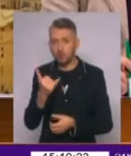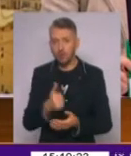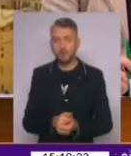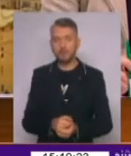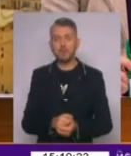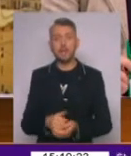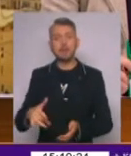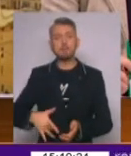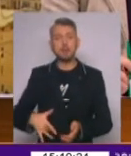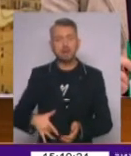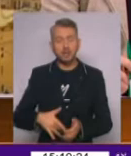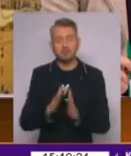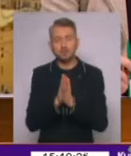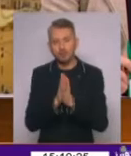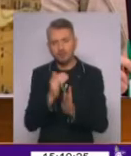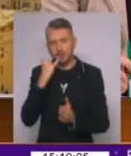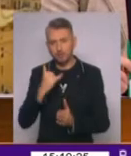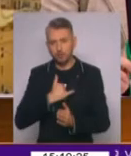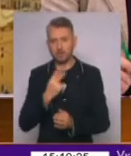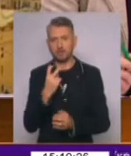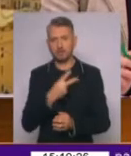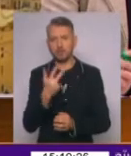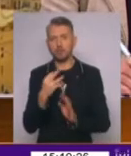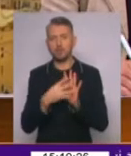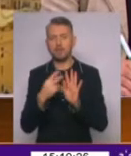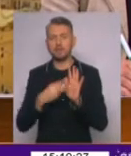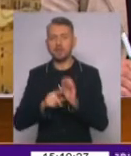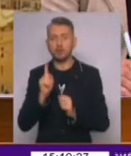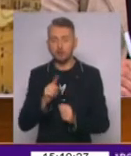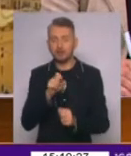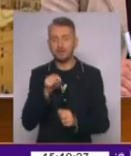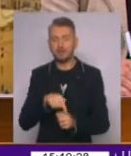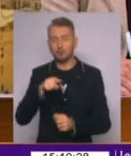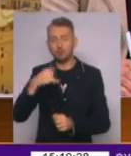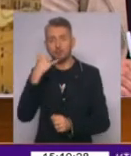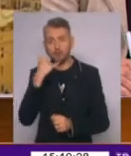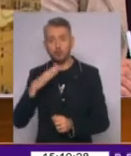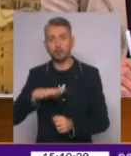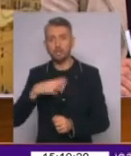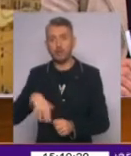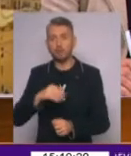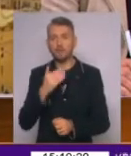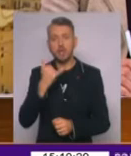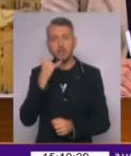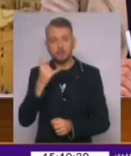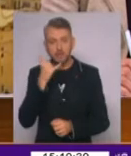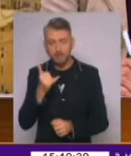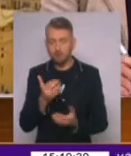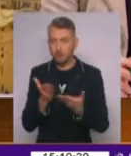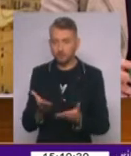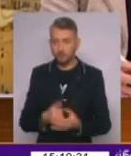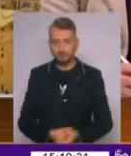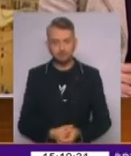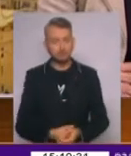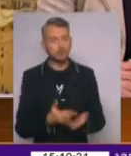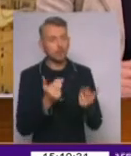ласка, Печерськ, долучайтеся, 223-09-71. Саме за цим номером телефону ми чекаємо всіх ваших дзвінків. Прошу.